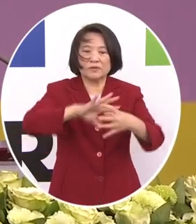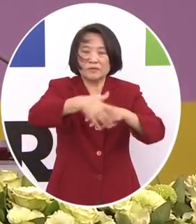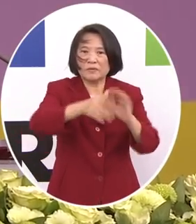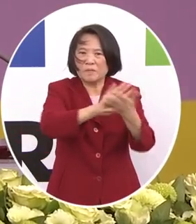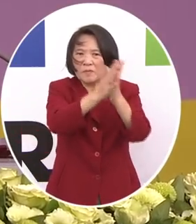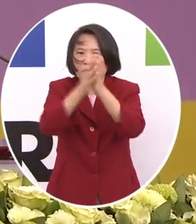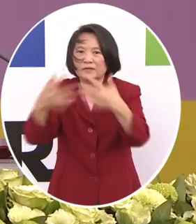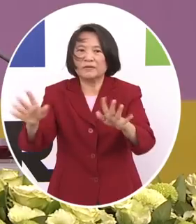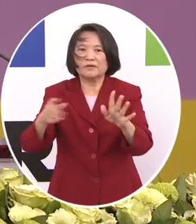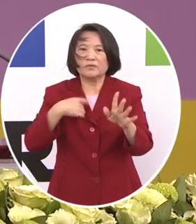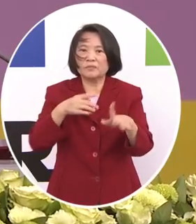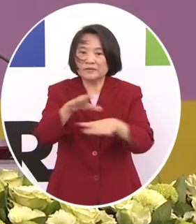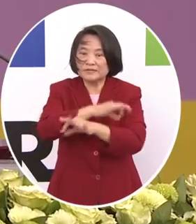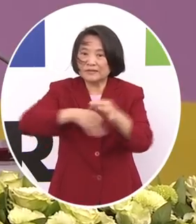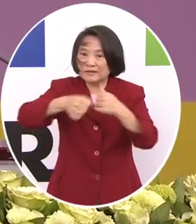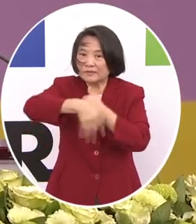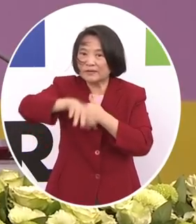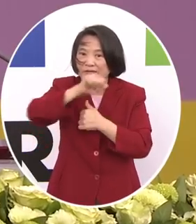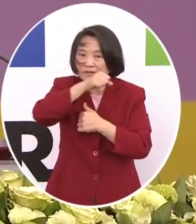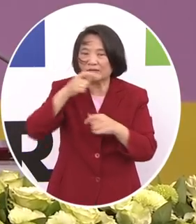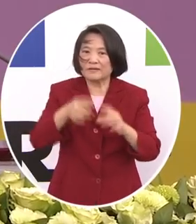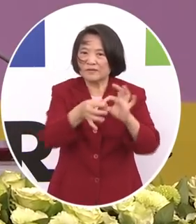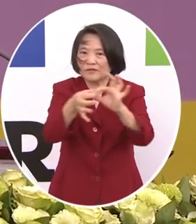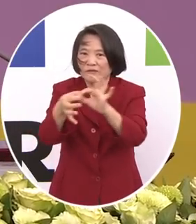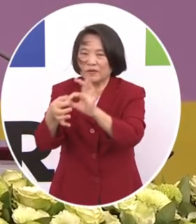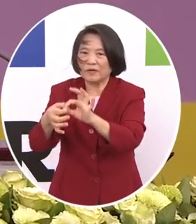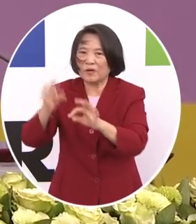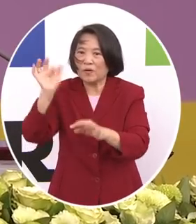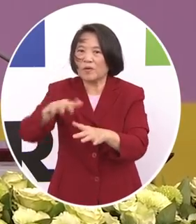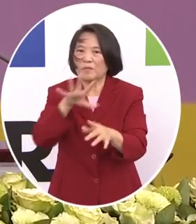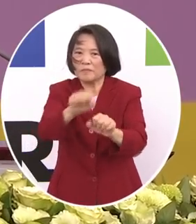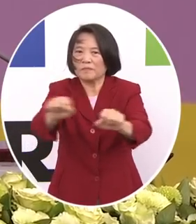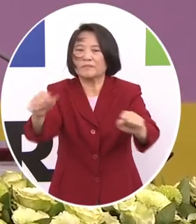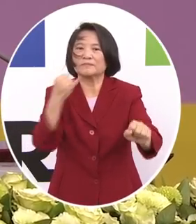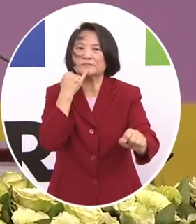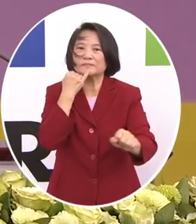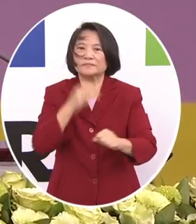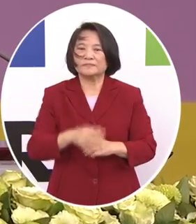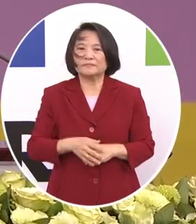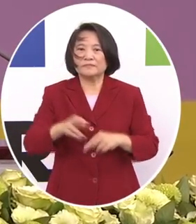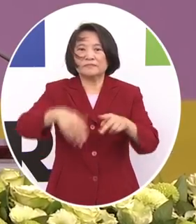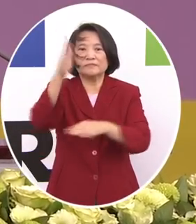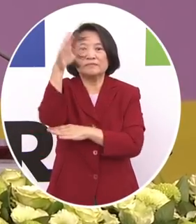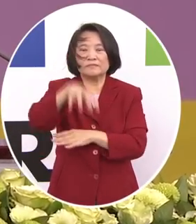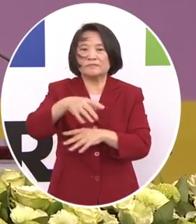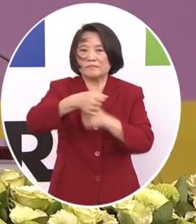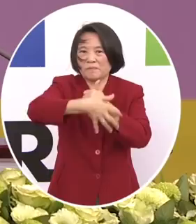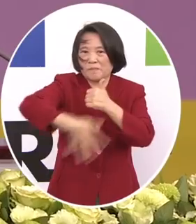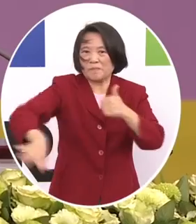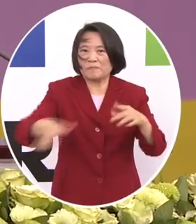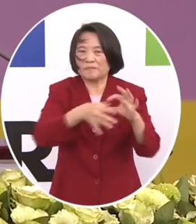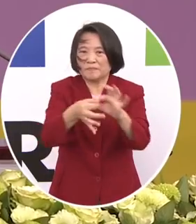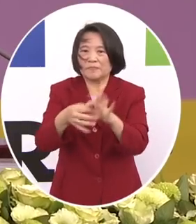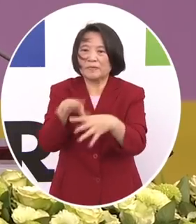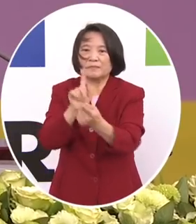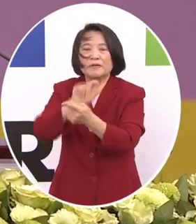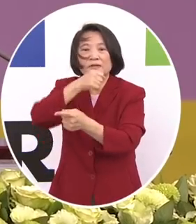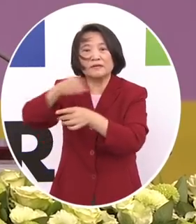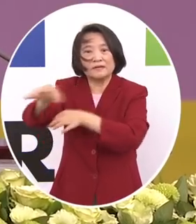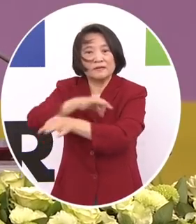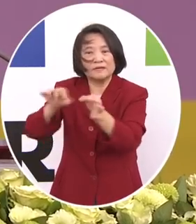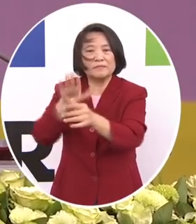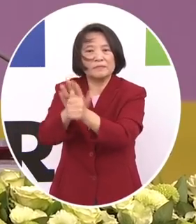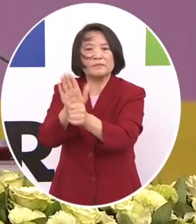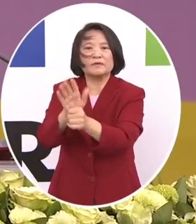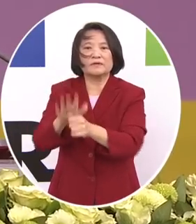快速调整供应链来因应。行政院已经组成专案小组，协助台商多元布